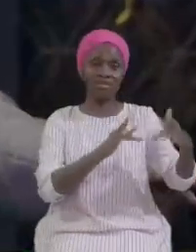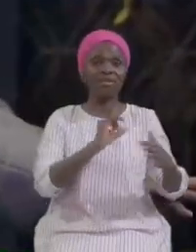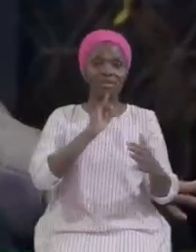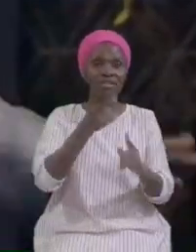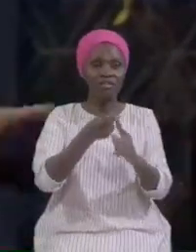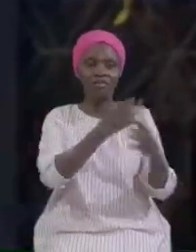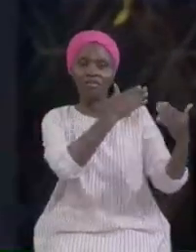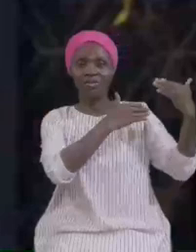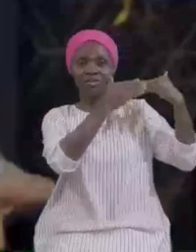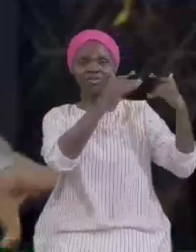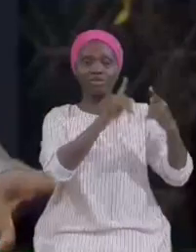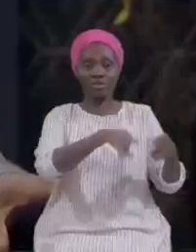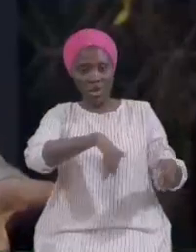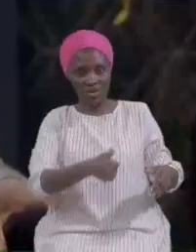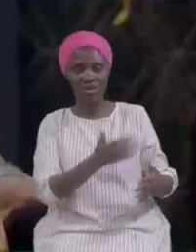en génération.